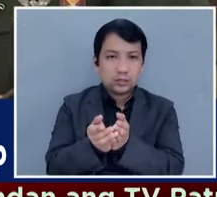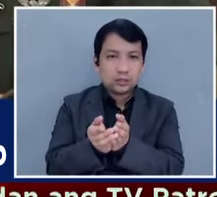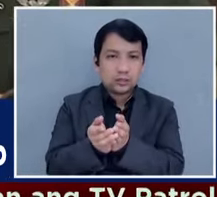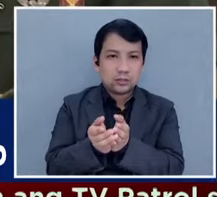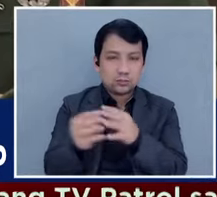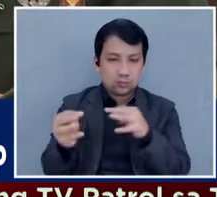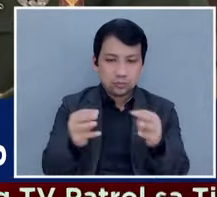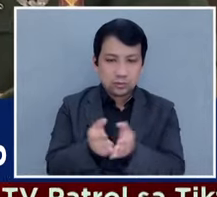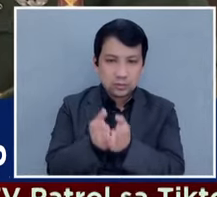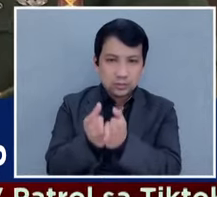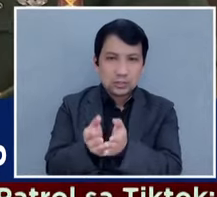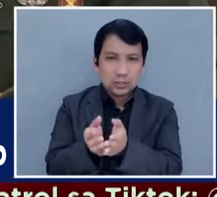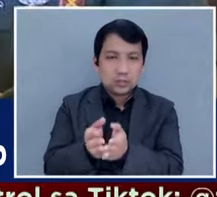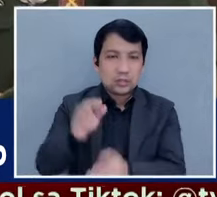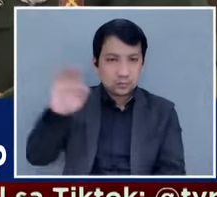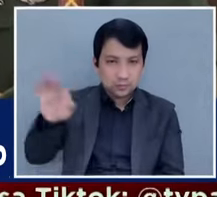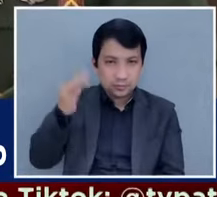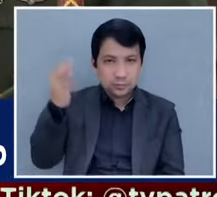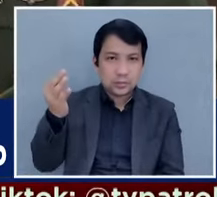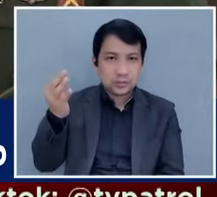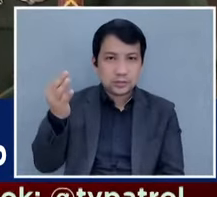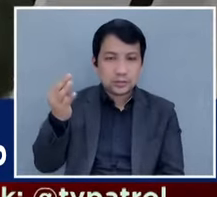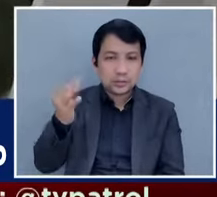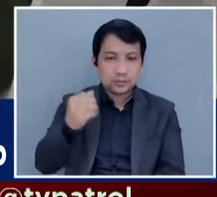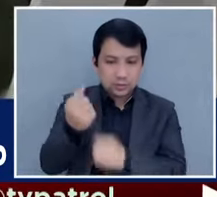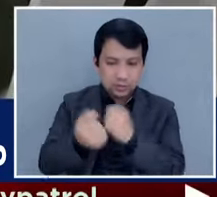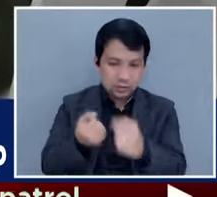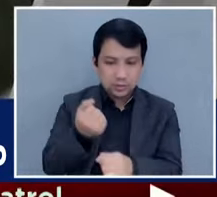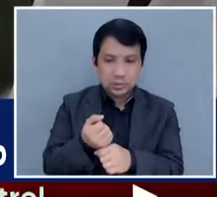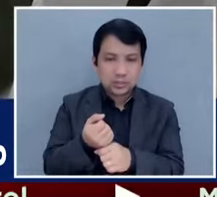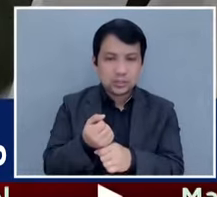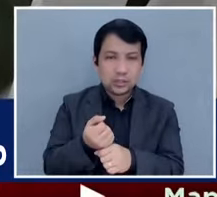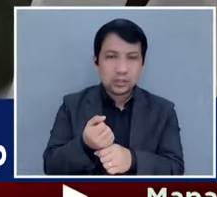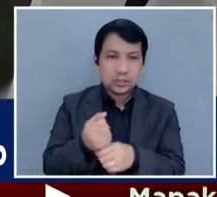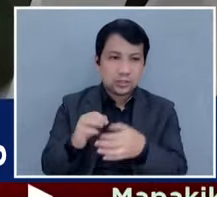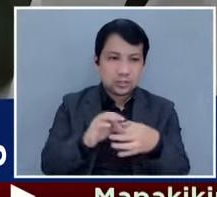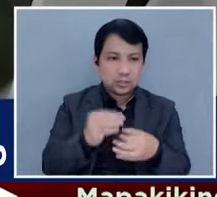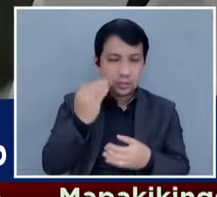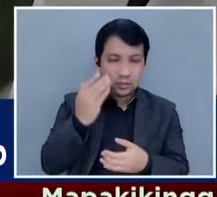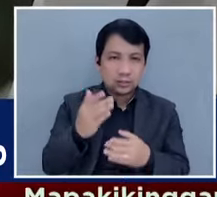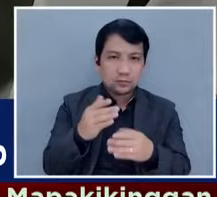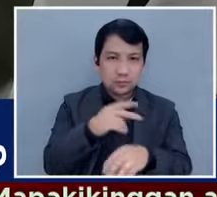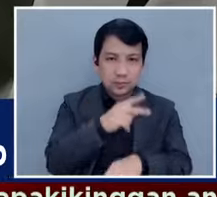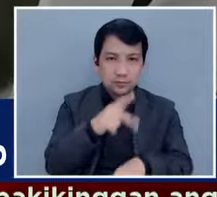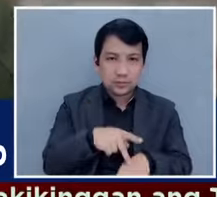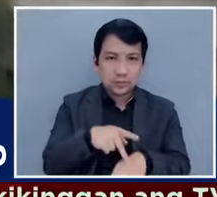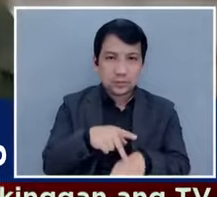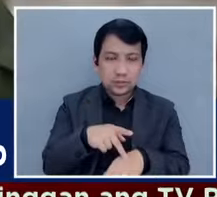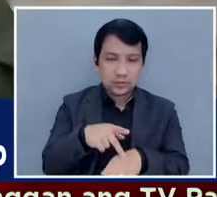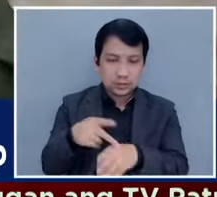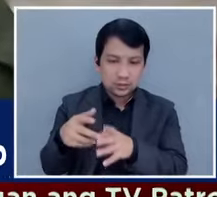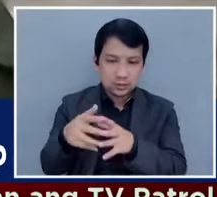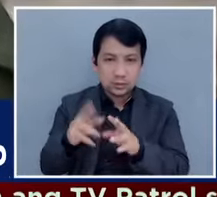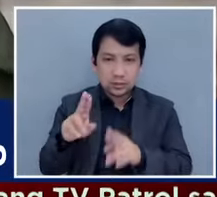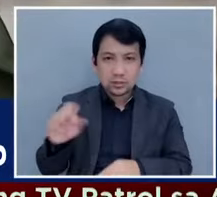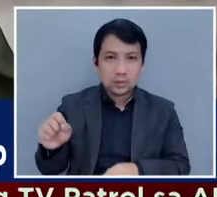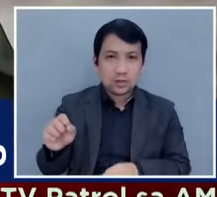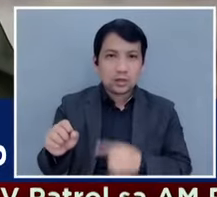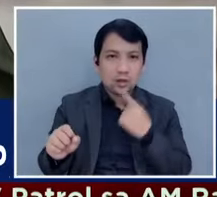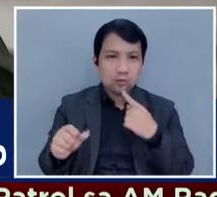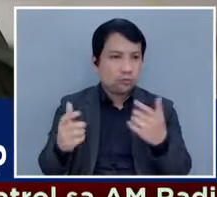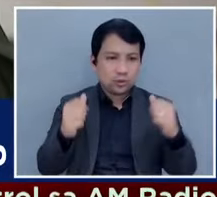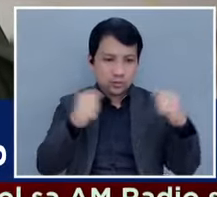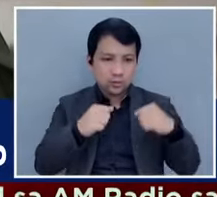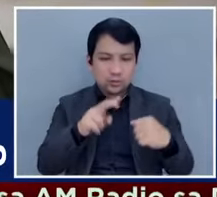joint drills ng Pilipinas at Amerika. Wala aniyang visiting forces agreement ang Pilipinas at Pransya,